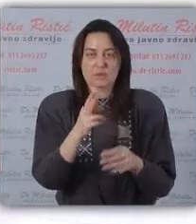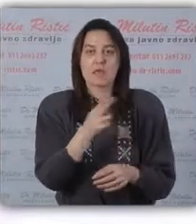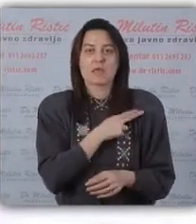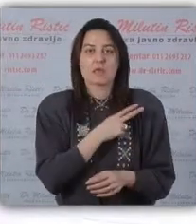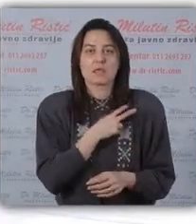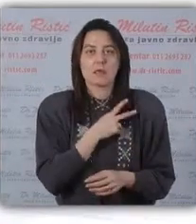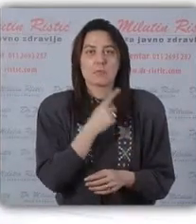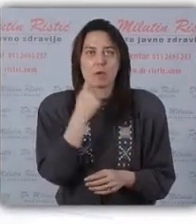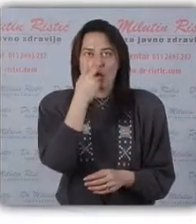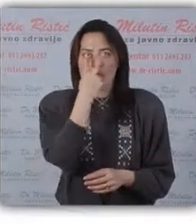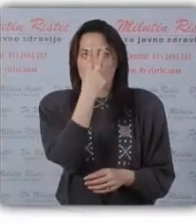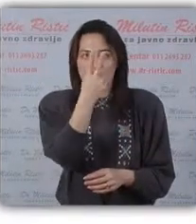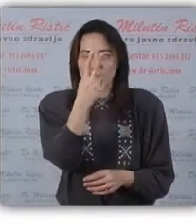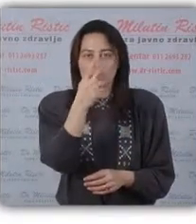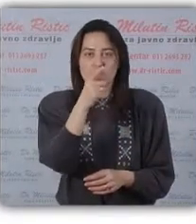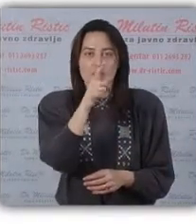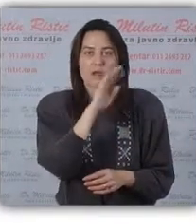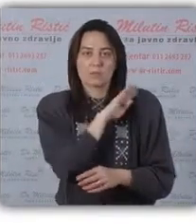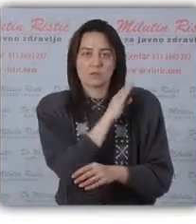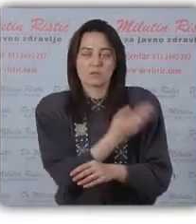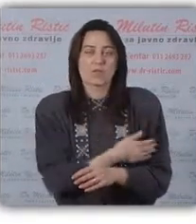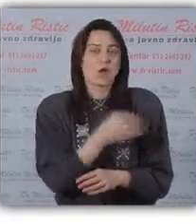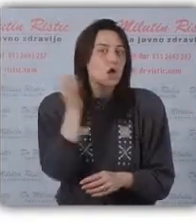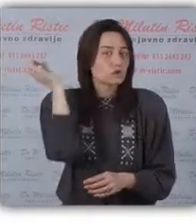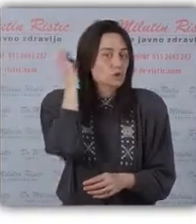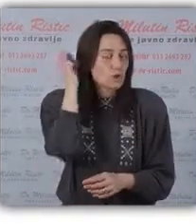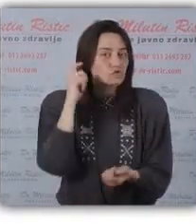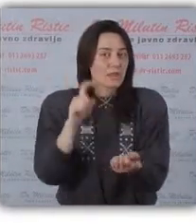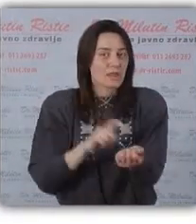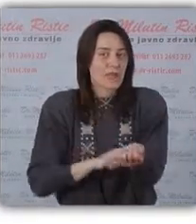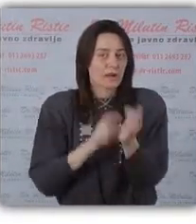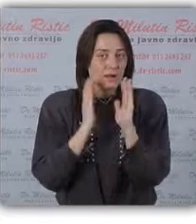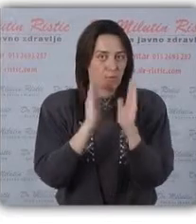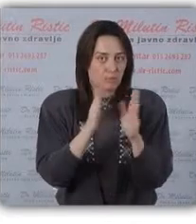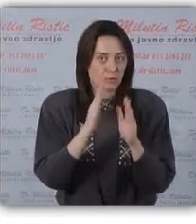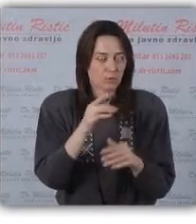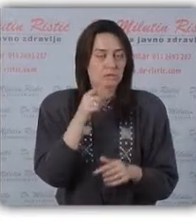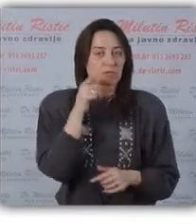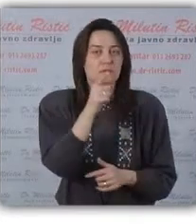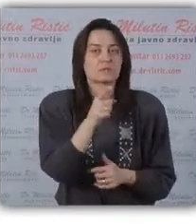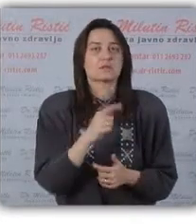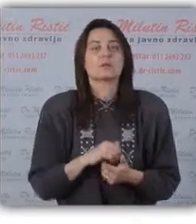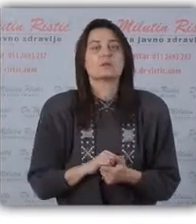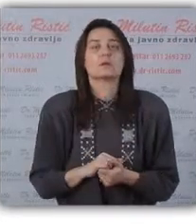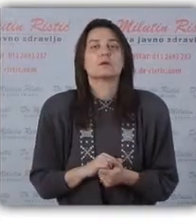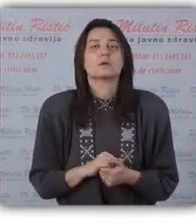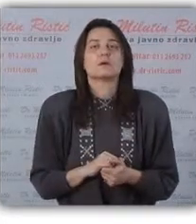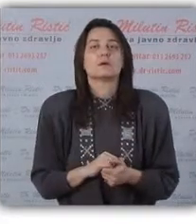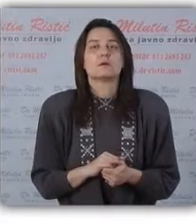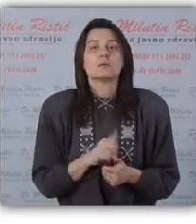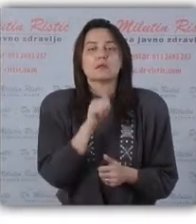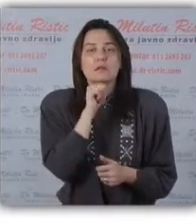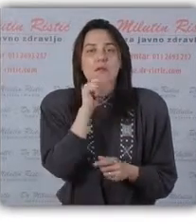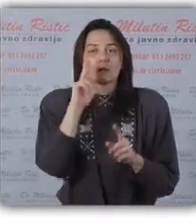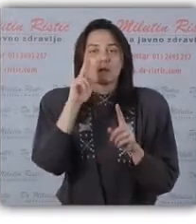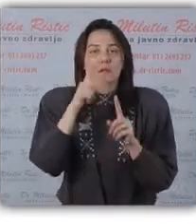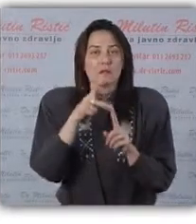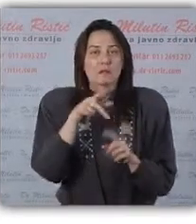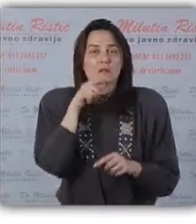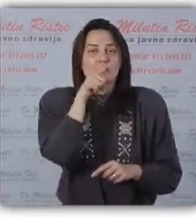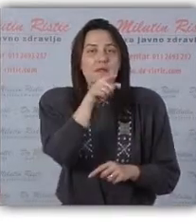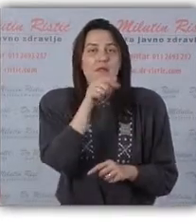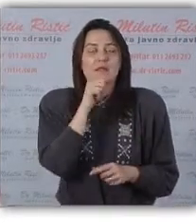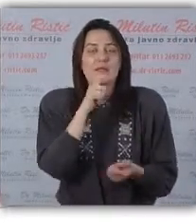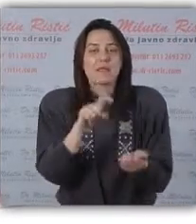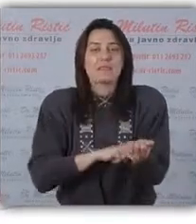put, pa imamo takozvane vizualne evocirane potencijale, slušni nervni put, pa imamo takozvane auditivne evocirane potencijale